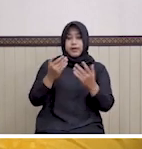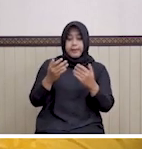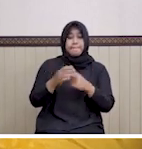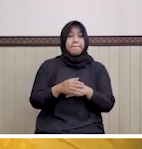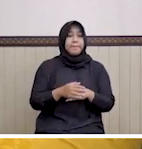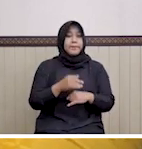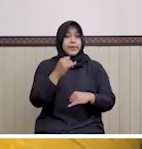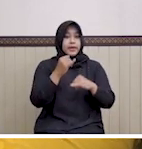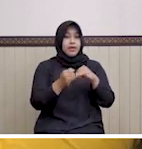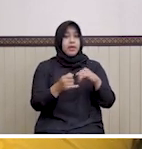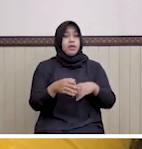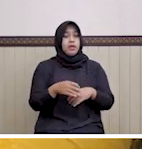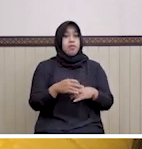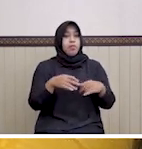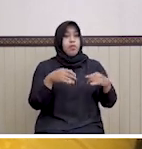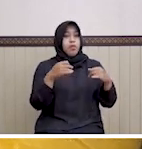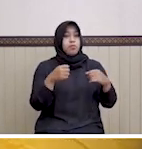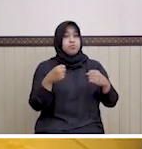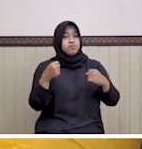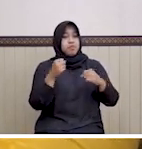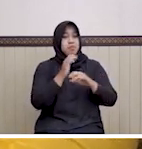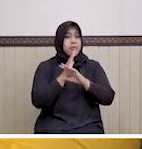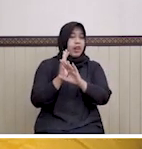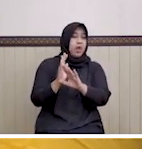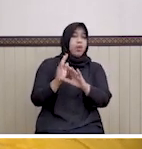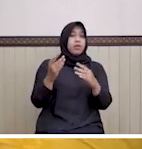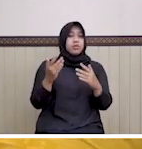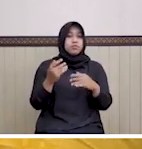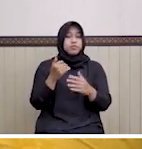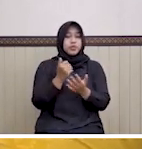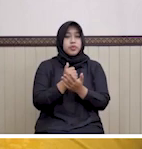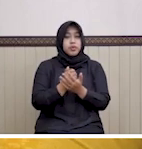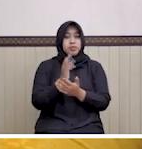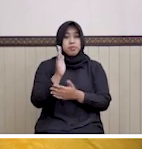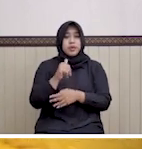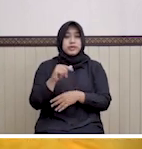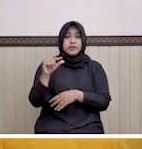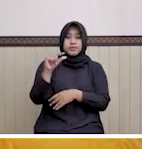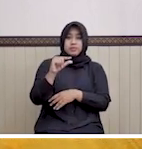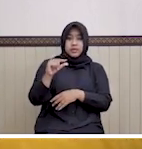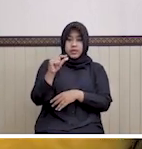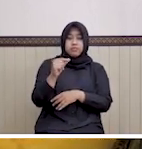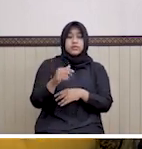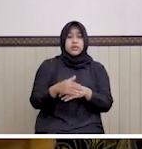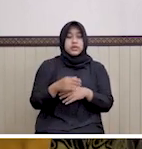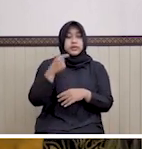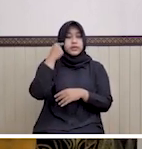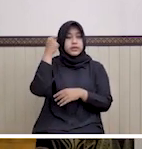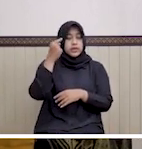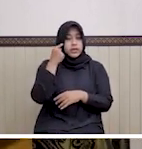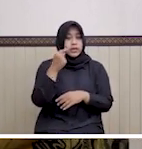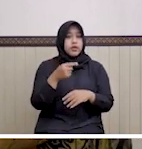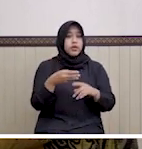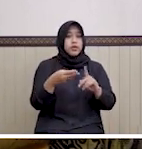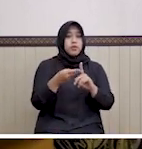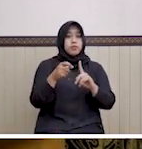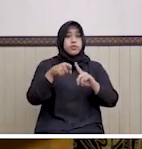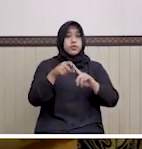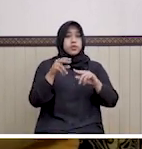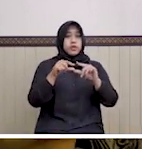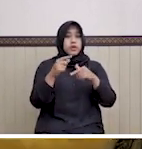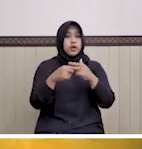potensi untuk melawan dan sebagainya Itu jadi sangat minim sekali dan juga seringkali bujuk rayu yang